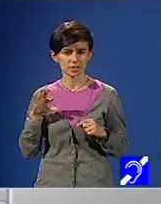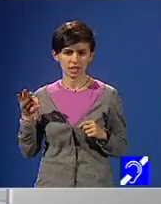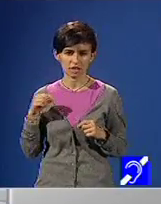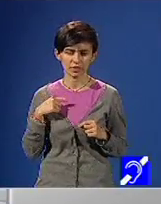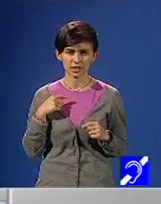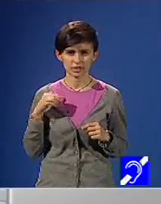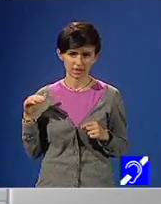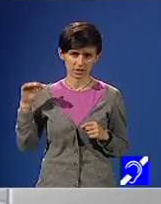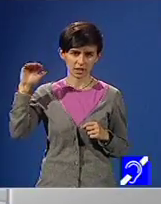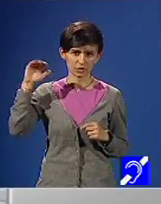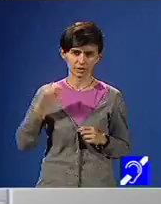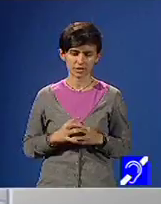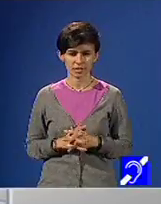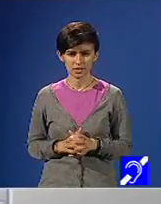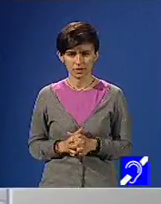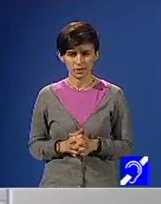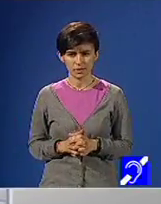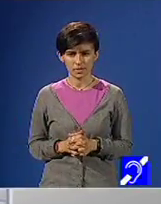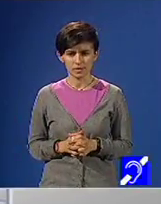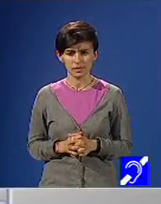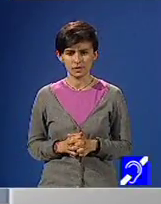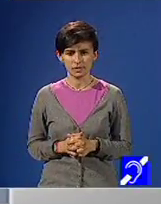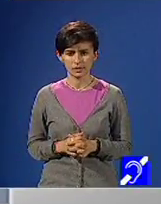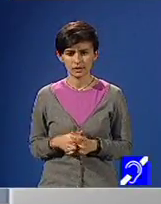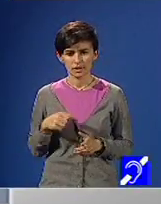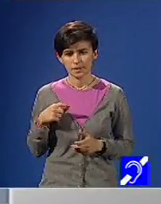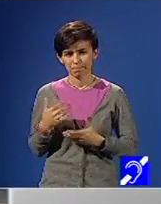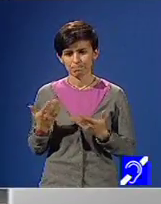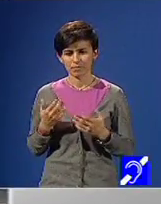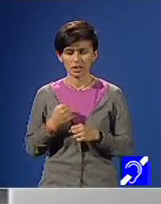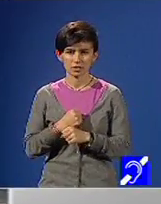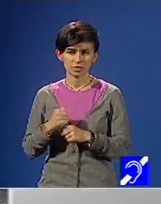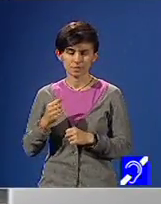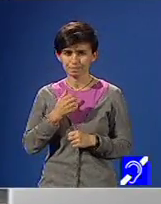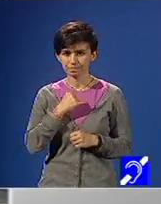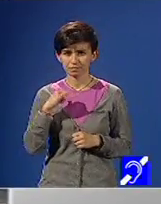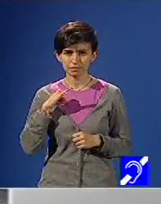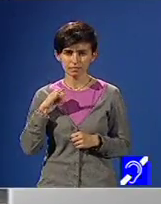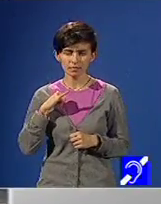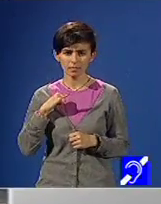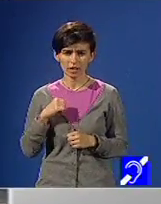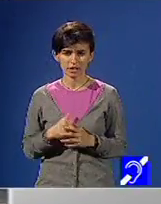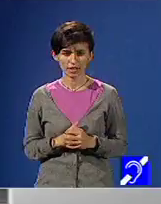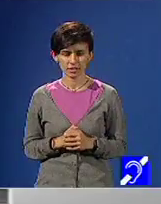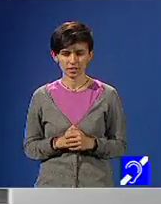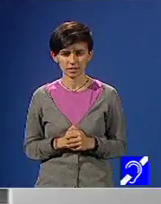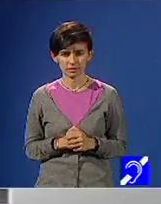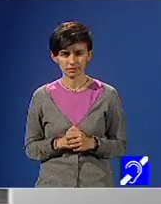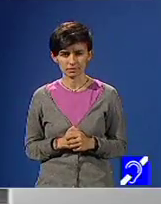acum da. Adulți. Wow, e ceva foarte interesant. Deci,